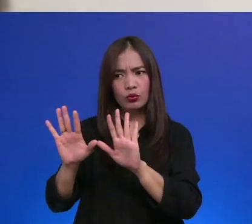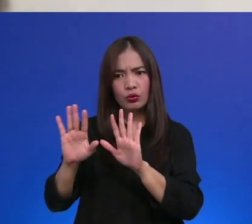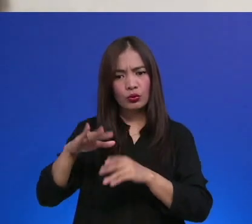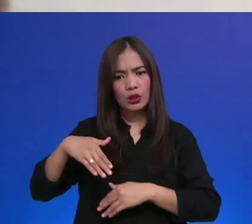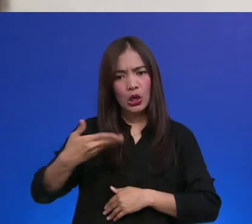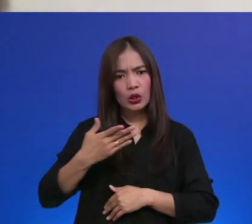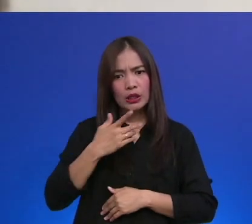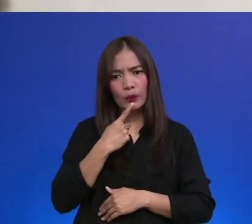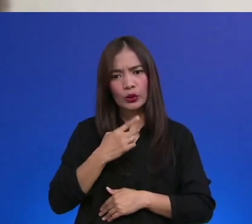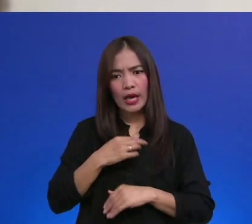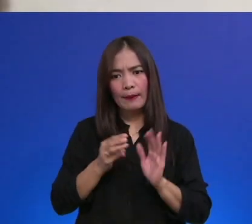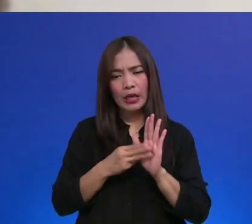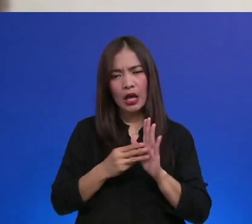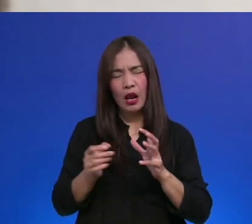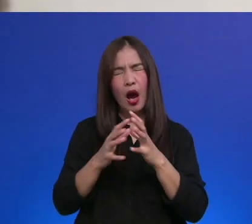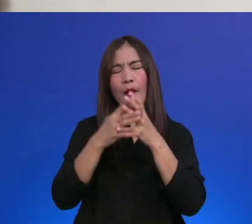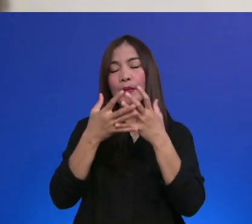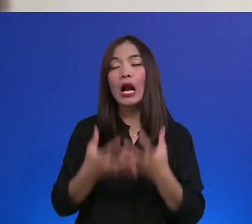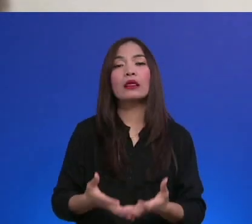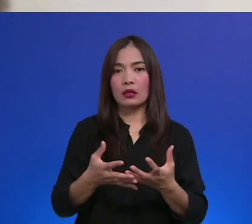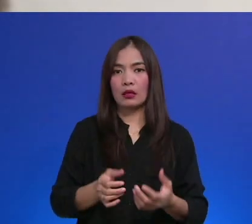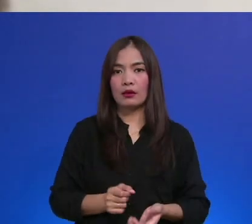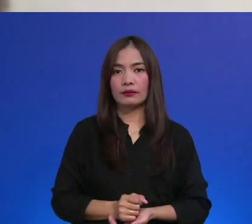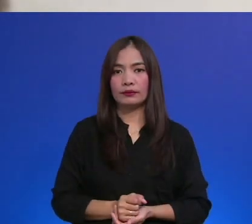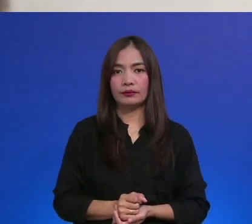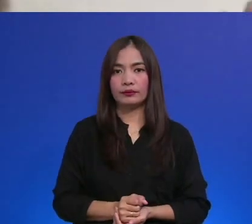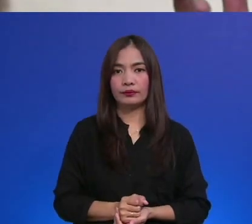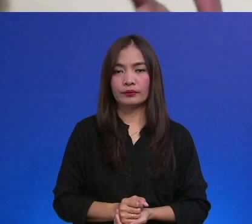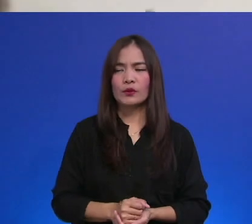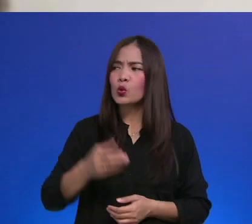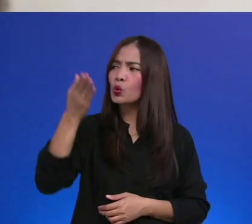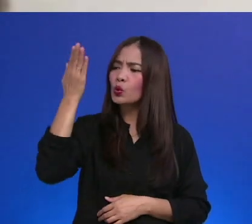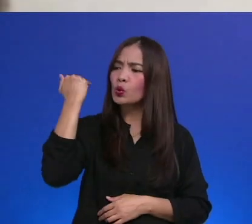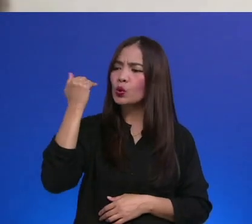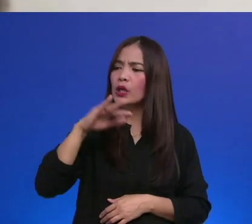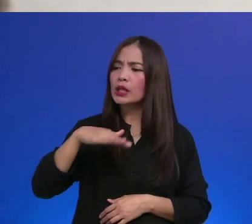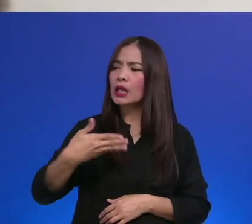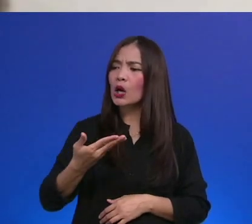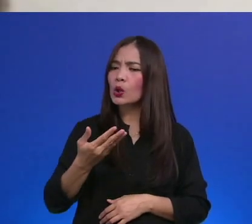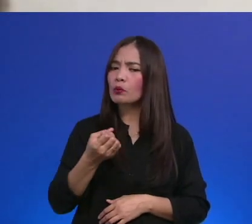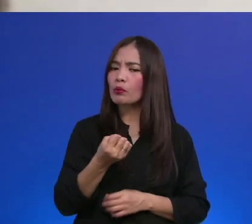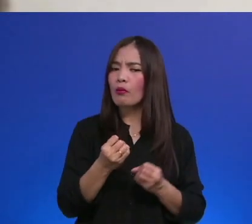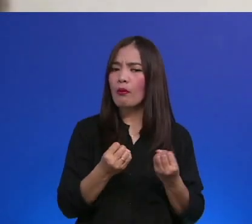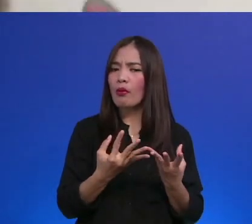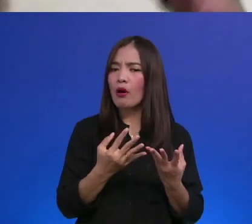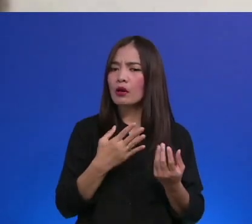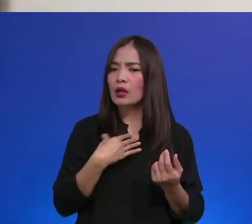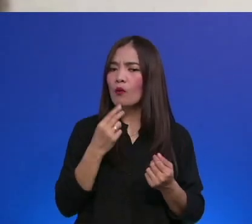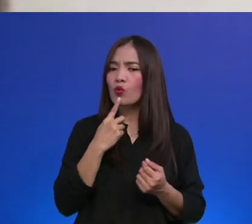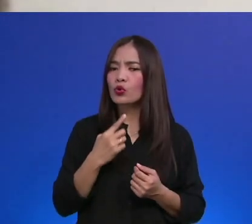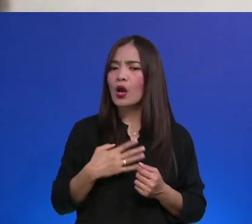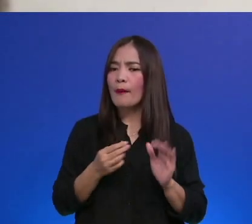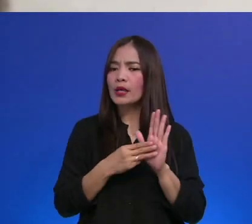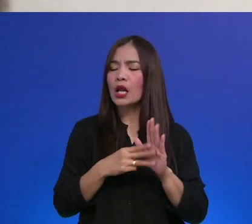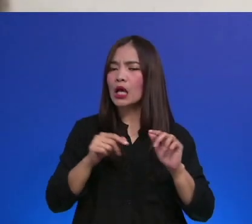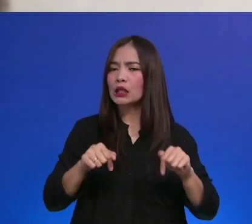guncangan saudara ya dulu tahun sekian saya mengalami goncangan ini lalu